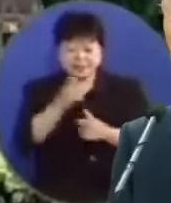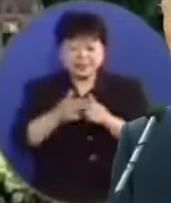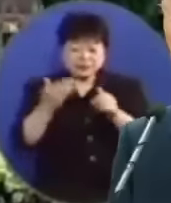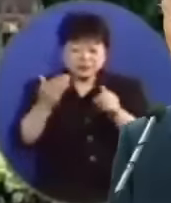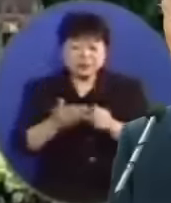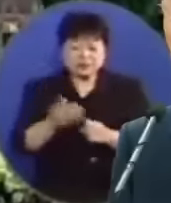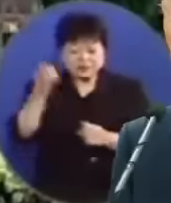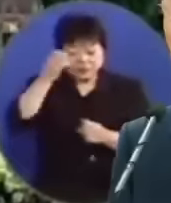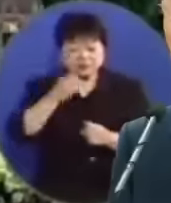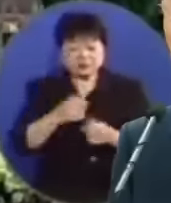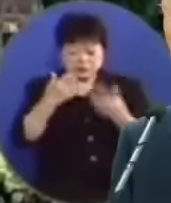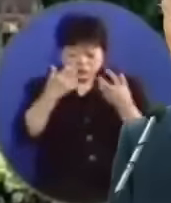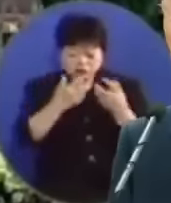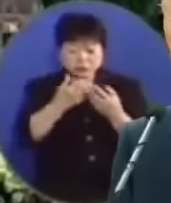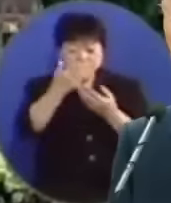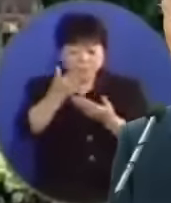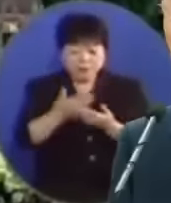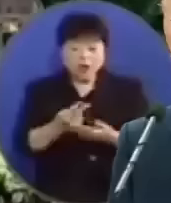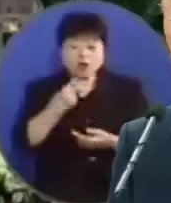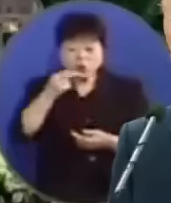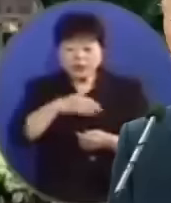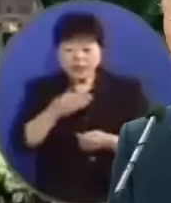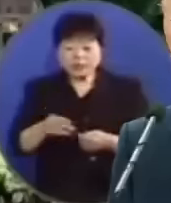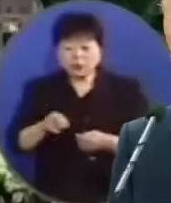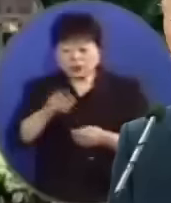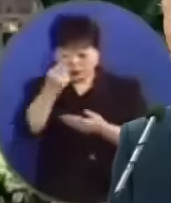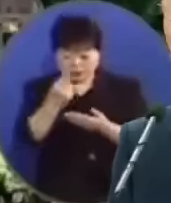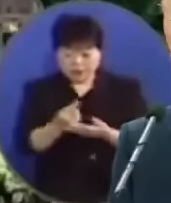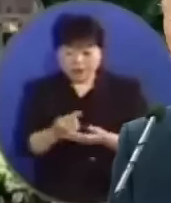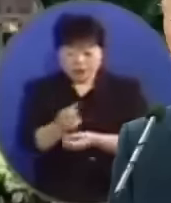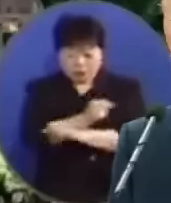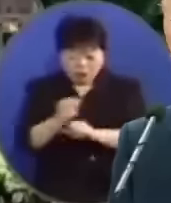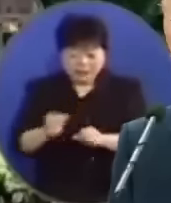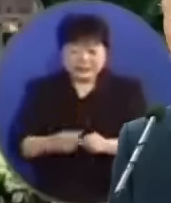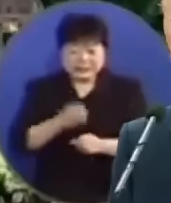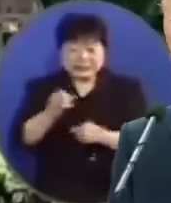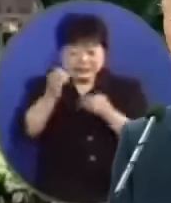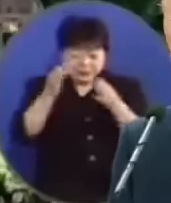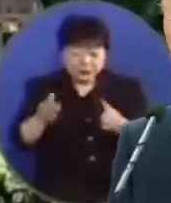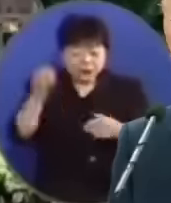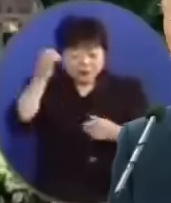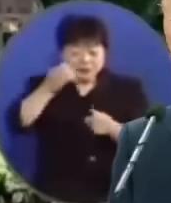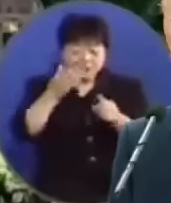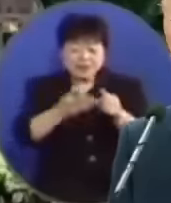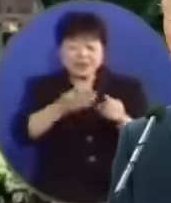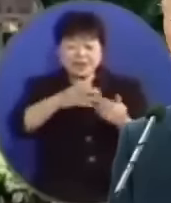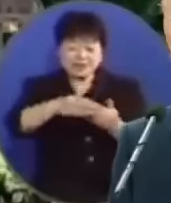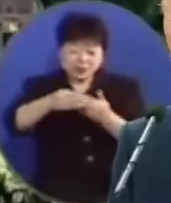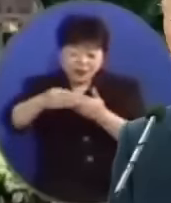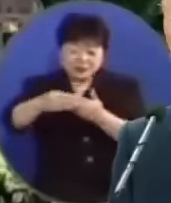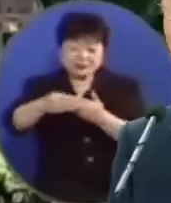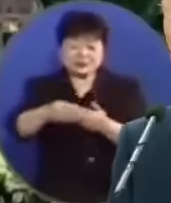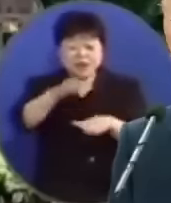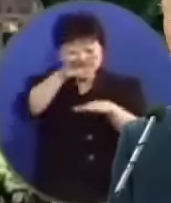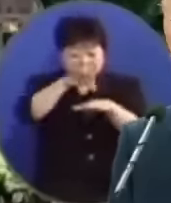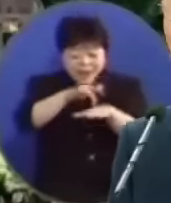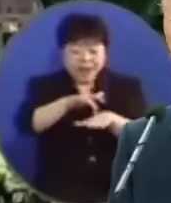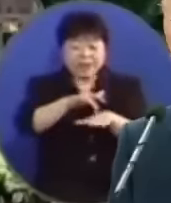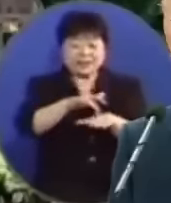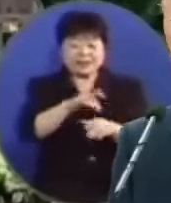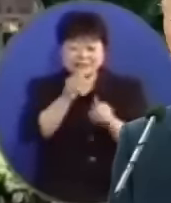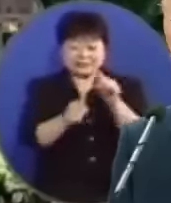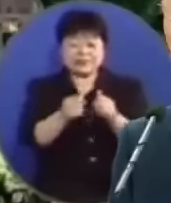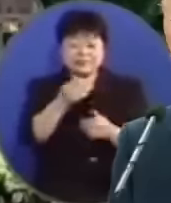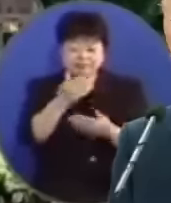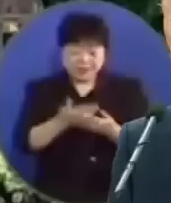예수께서 성령이 충만함을 입어 요단강에서 돌아오사 광야에서 40일 동안 성령께 이끌리시며 마귀에게